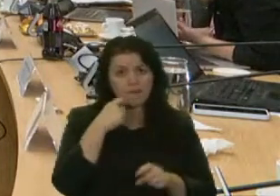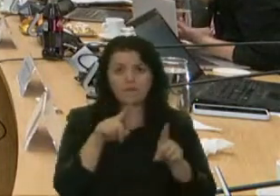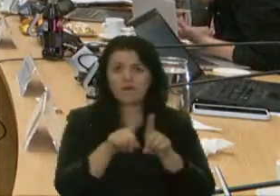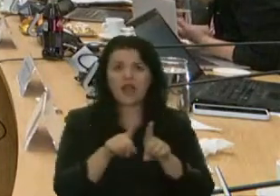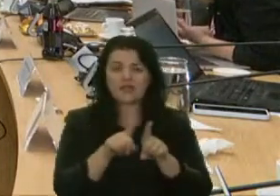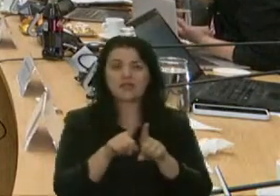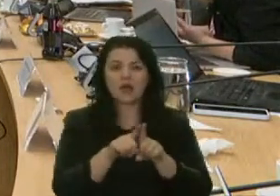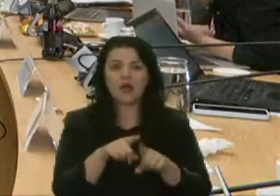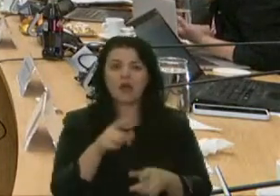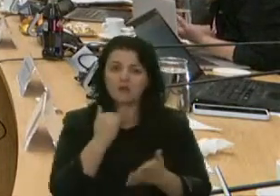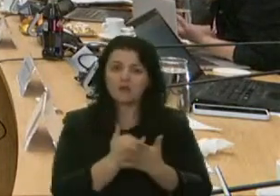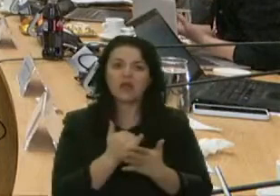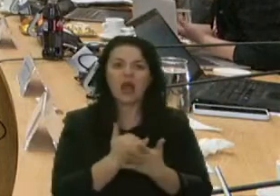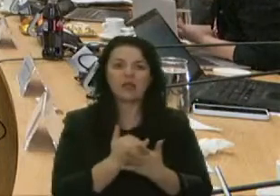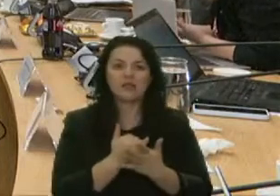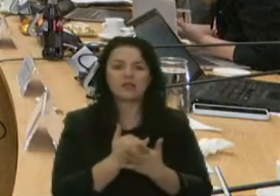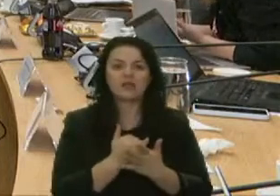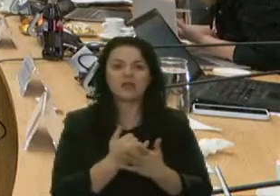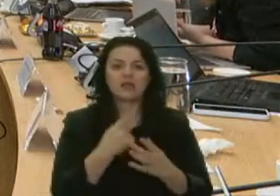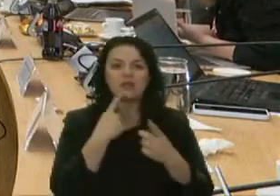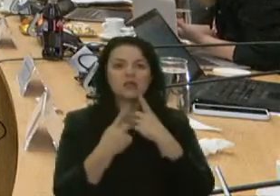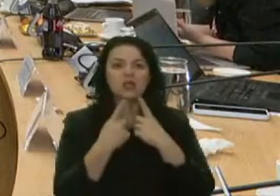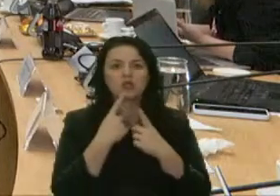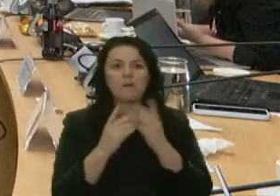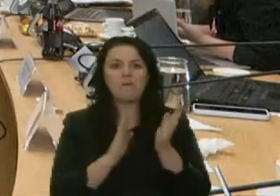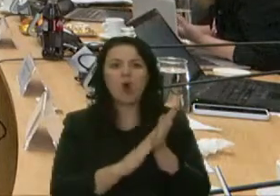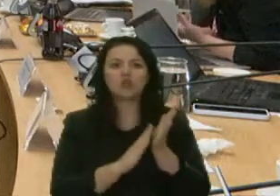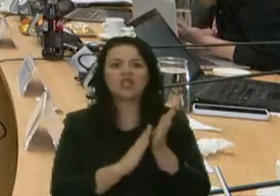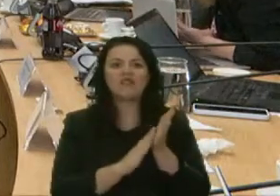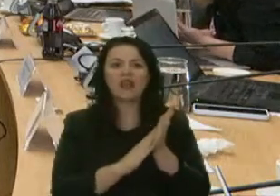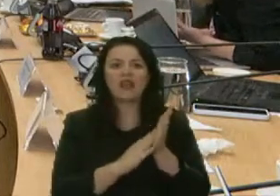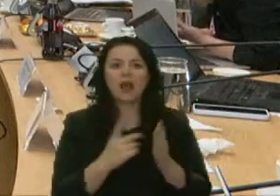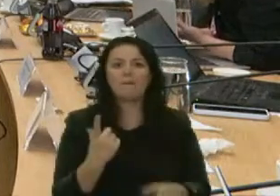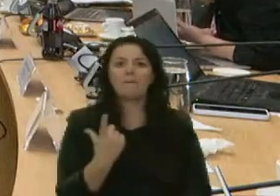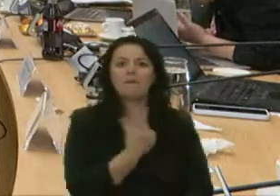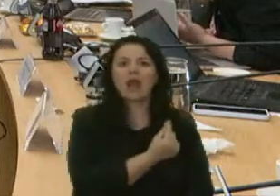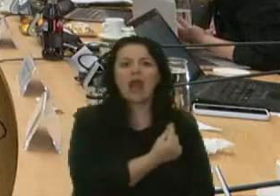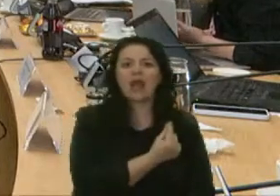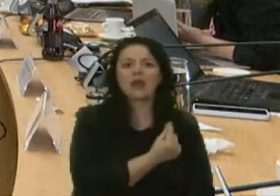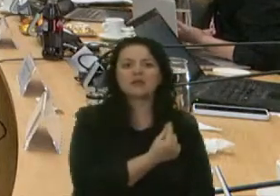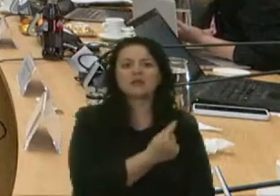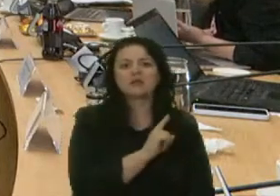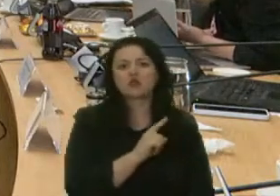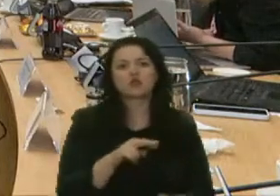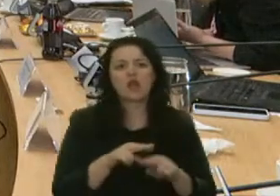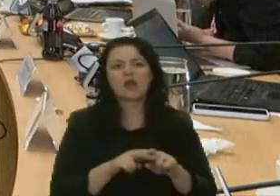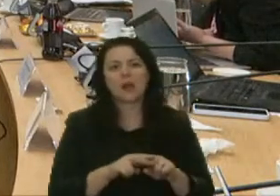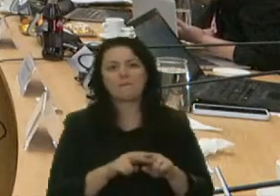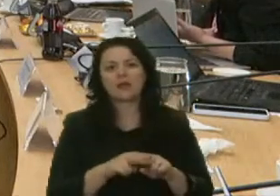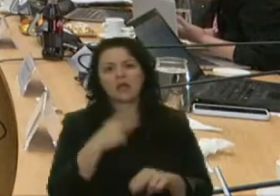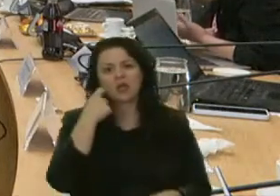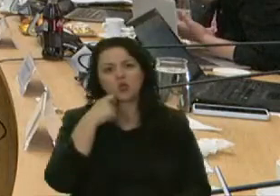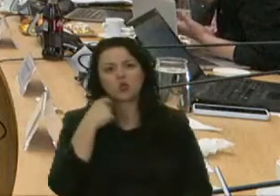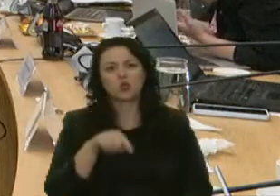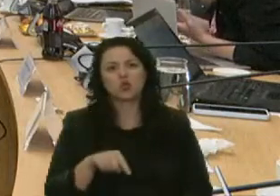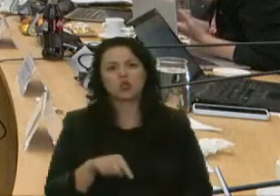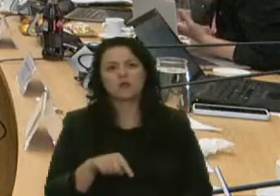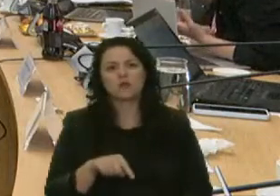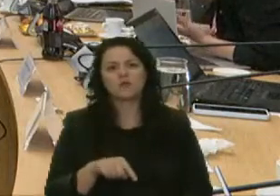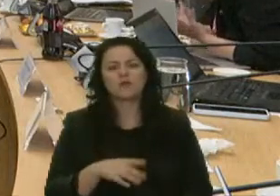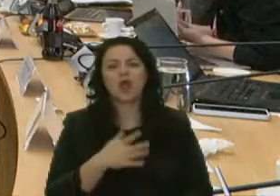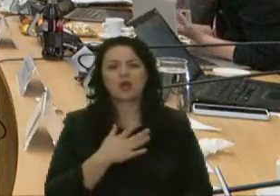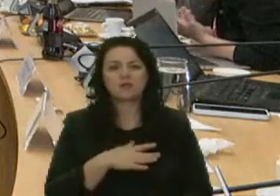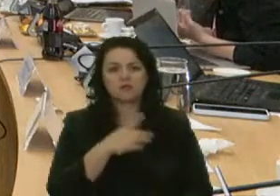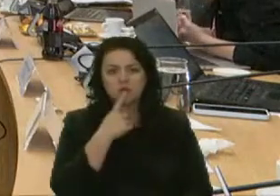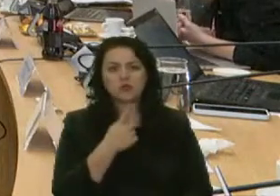trebuie să fim realiști și să aducem în discuție și motivele pentru care se pleacă din oraș sau nu se rămâne în acest oraș spuneați domnule